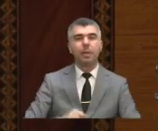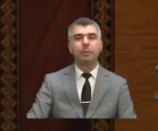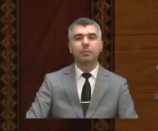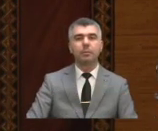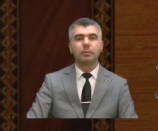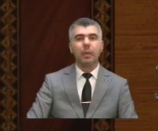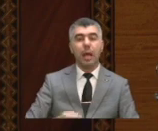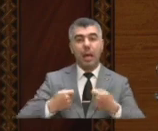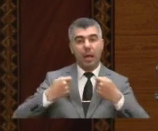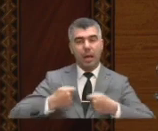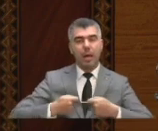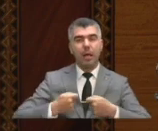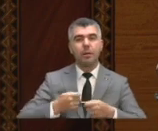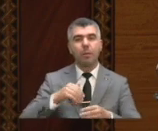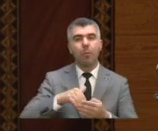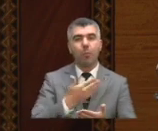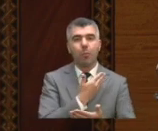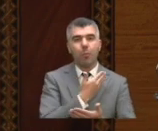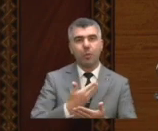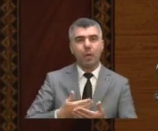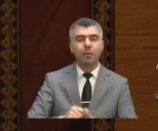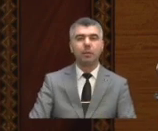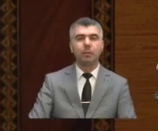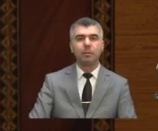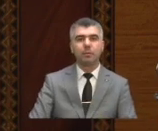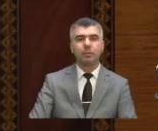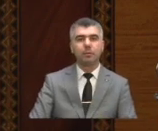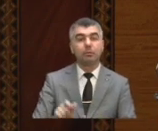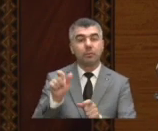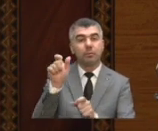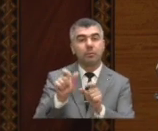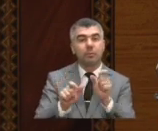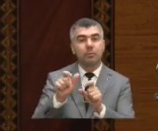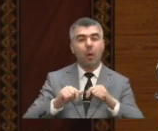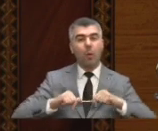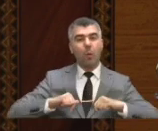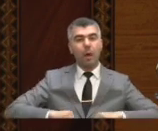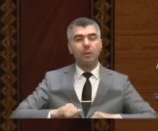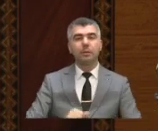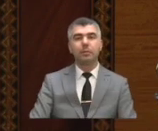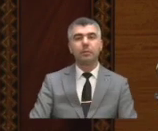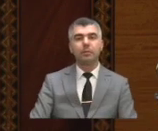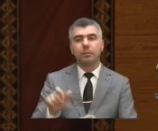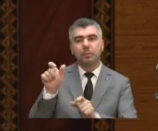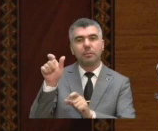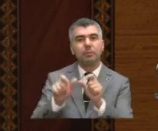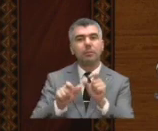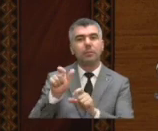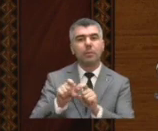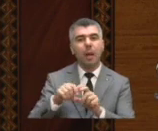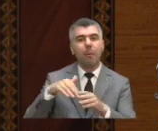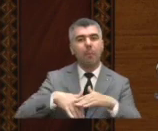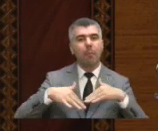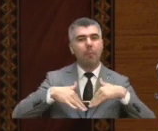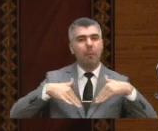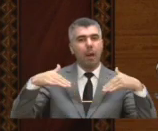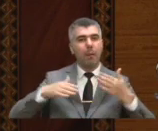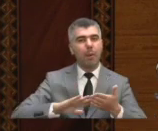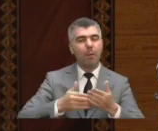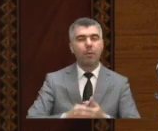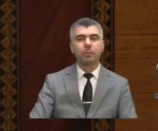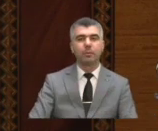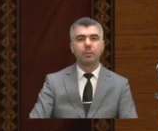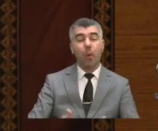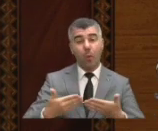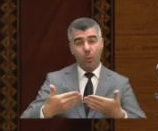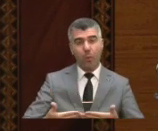مجلس المستشارين السيدات والساده الوزراء السيدات والساده البرلمانيون يسعدني